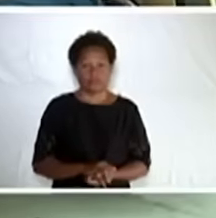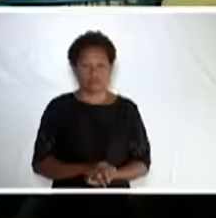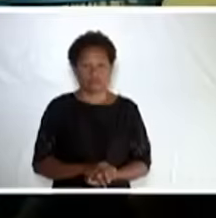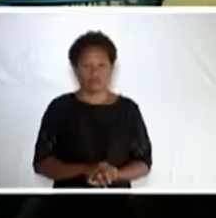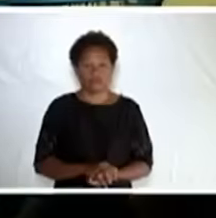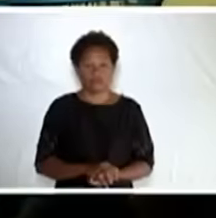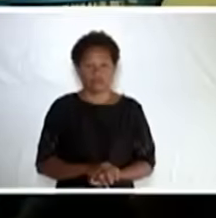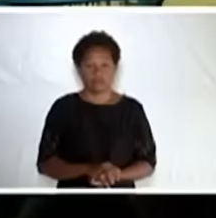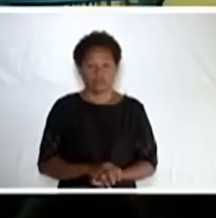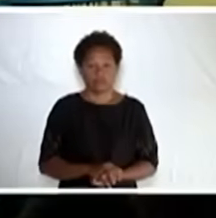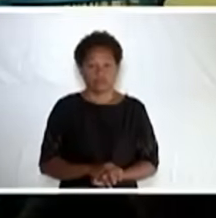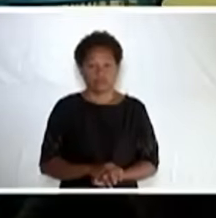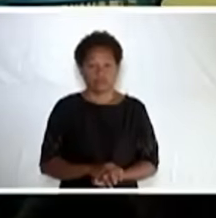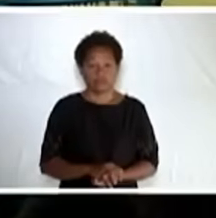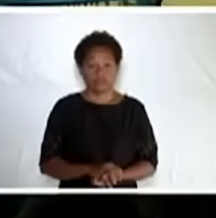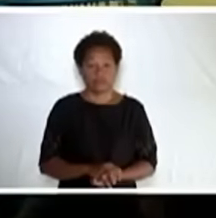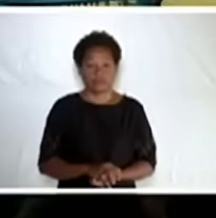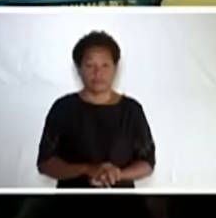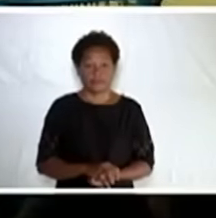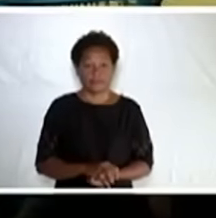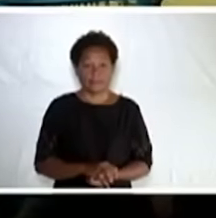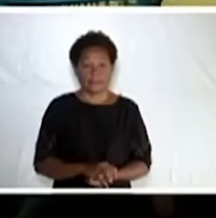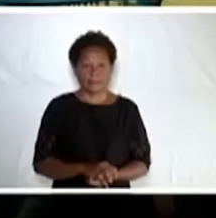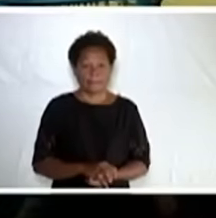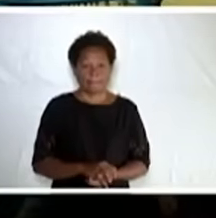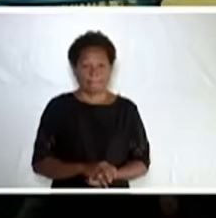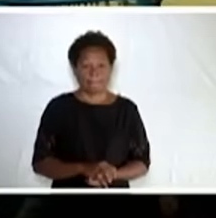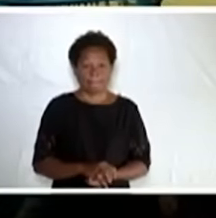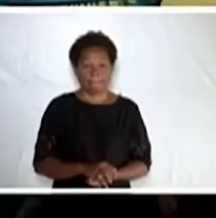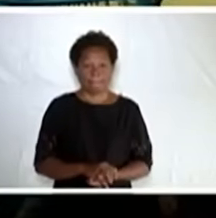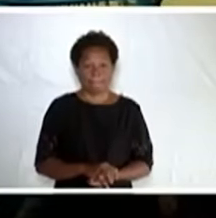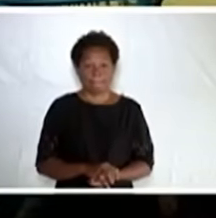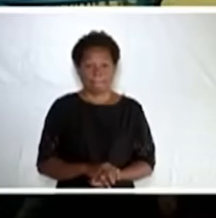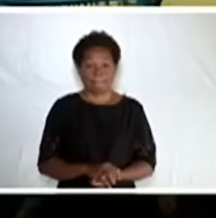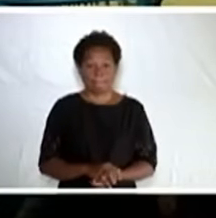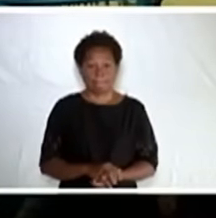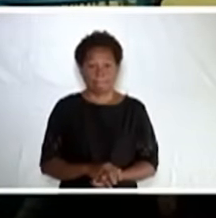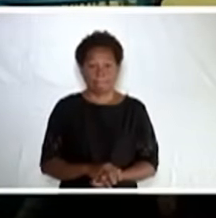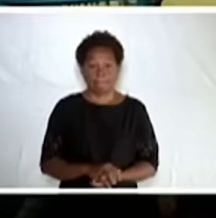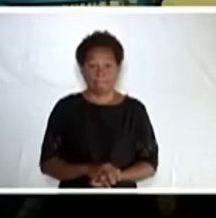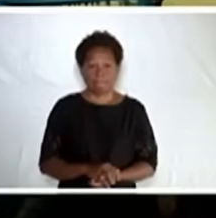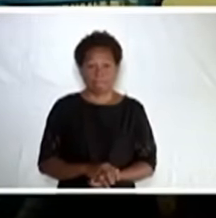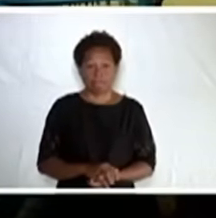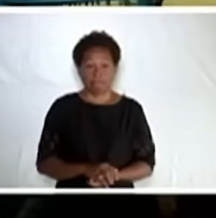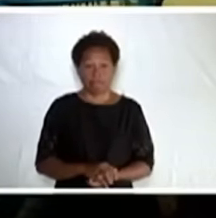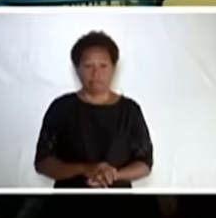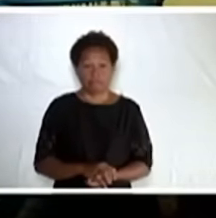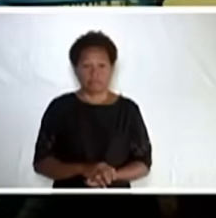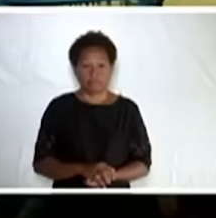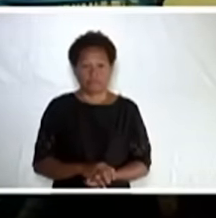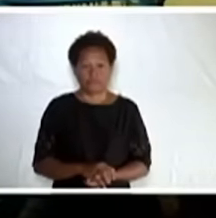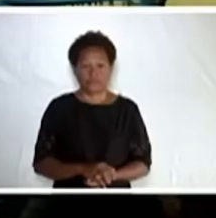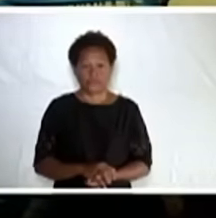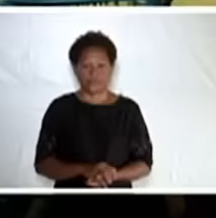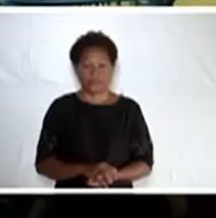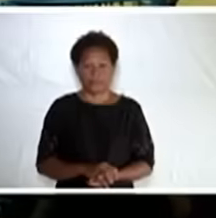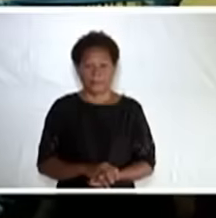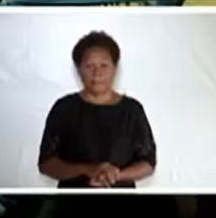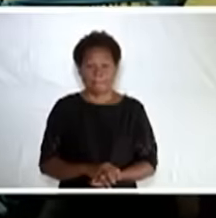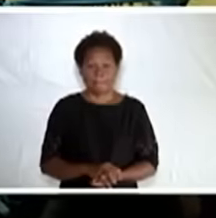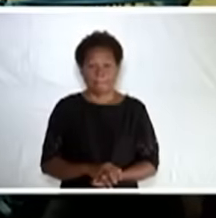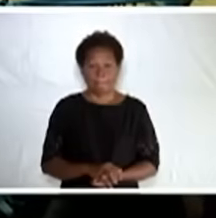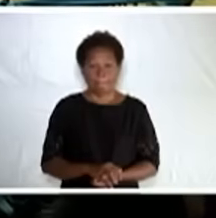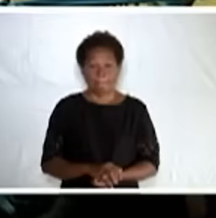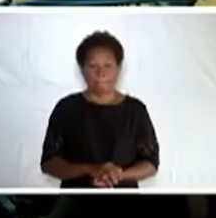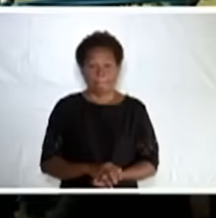और मुझे इस बात की बेहद खुशी है कि उस दिन, हालांकि गर्मी ज़्यादा थी, आज उतनी गर्मी नहीं है, लेकिन फिर भी मैंने